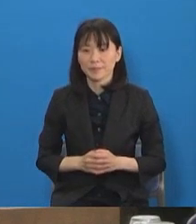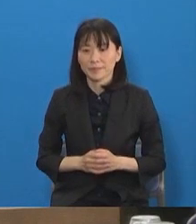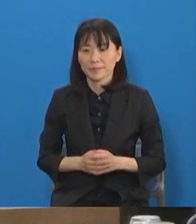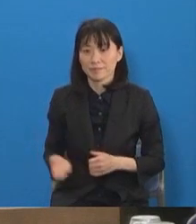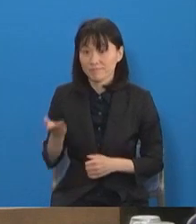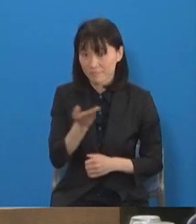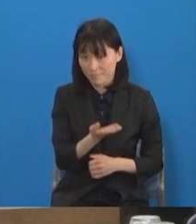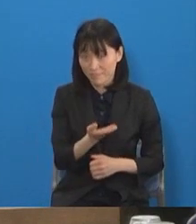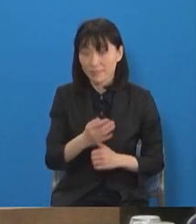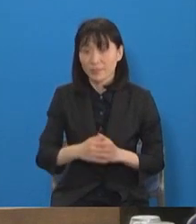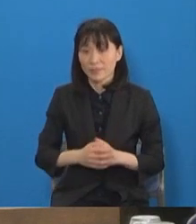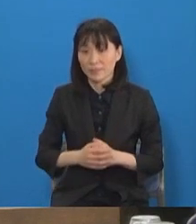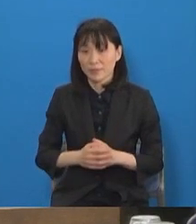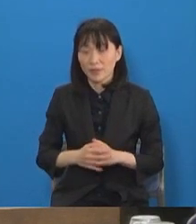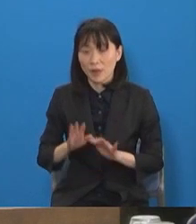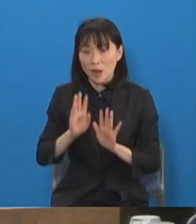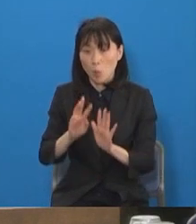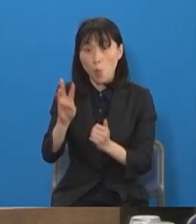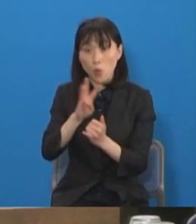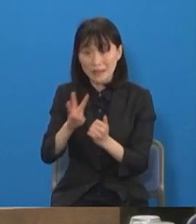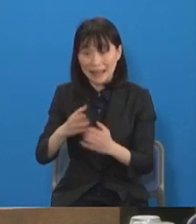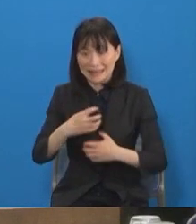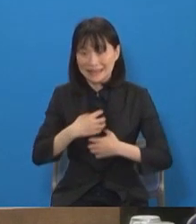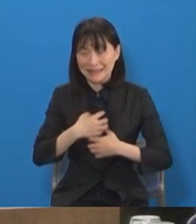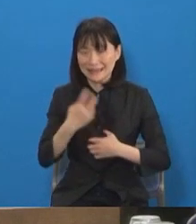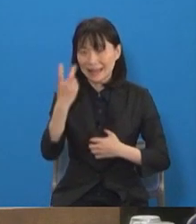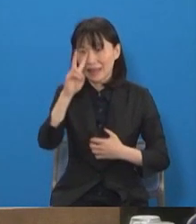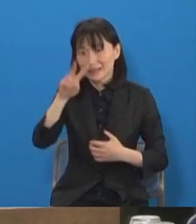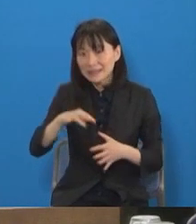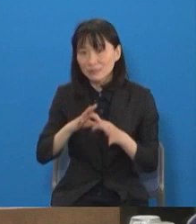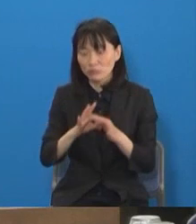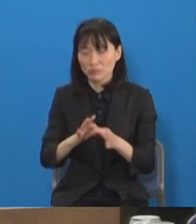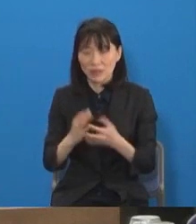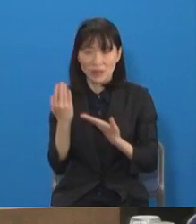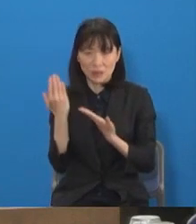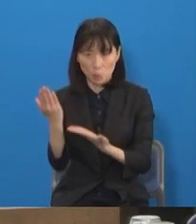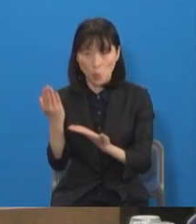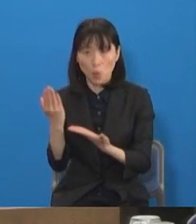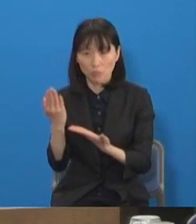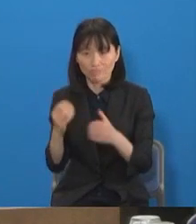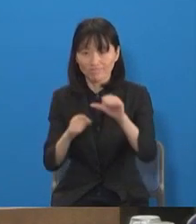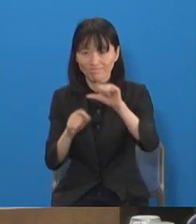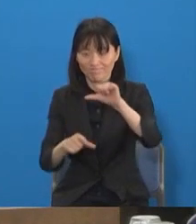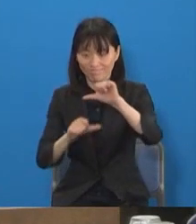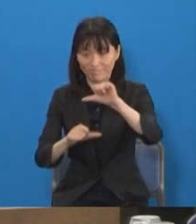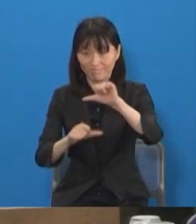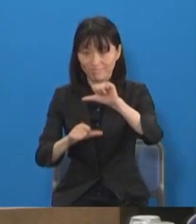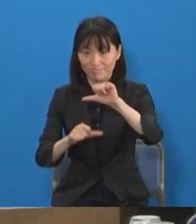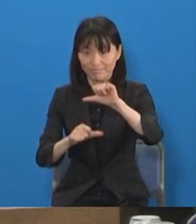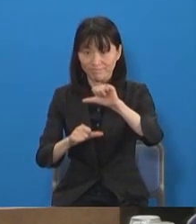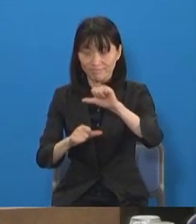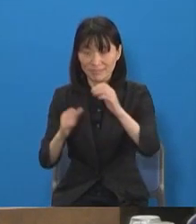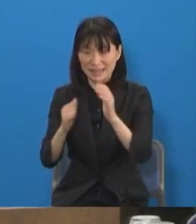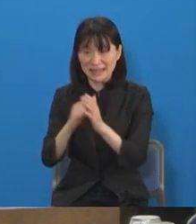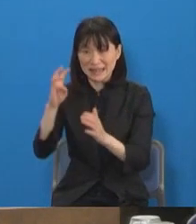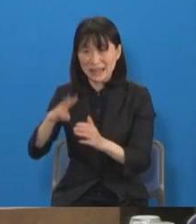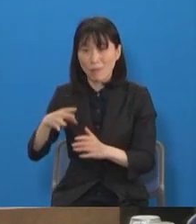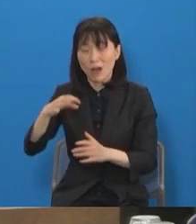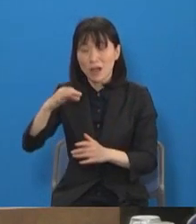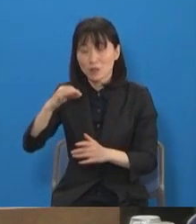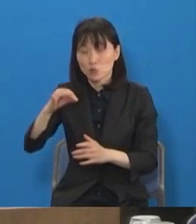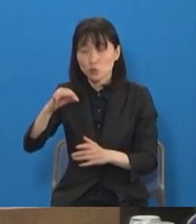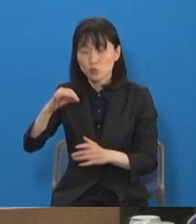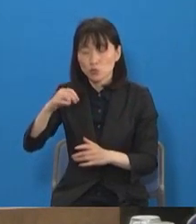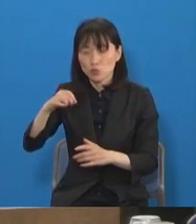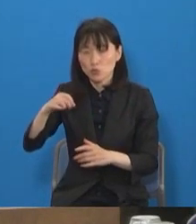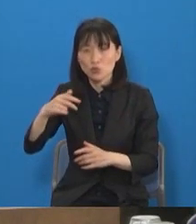続いて、防災危機管理についてお聞きいたします。5月5日、石川県珠洲市で最